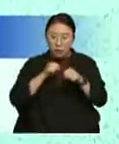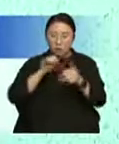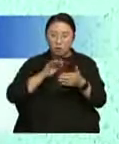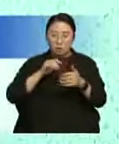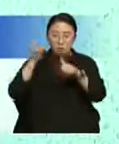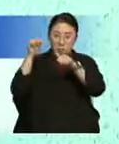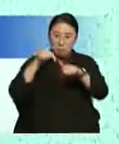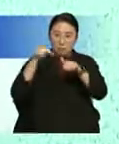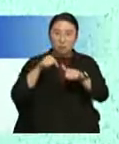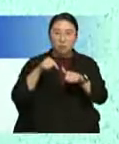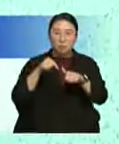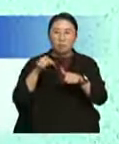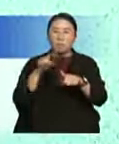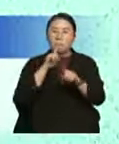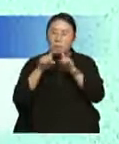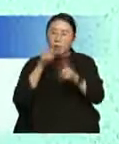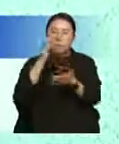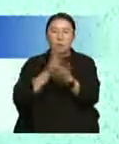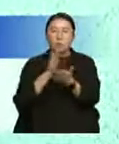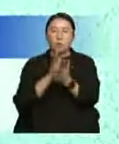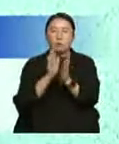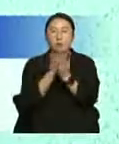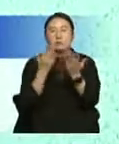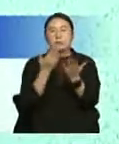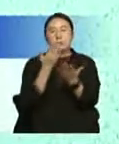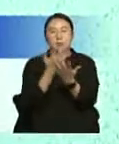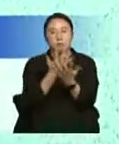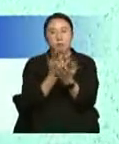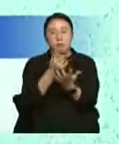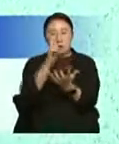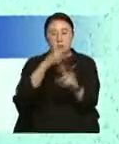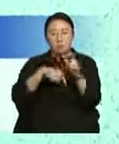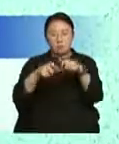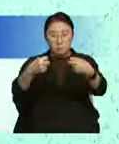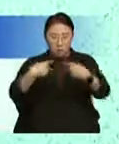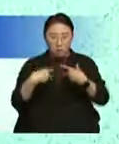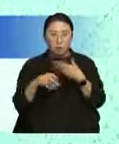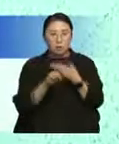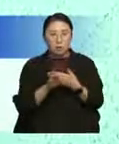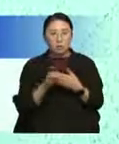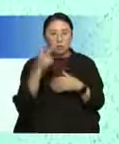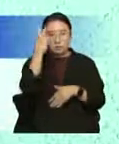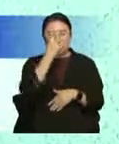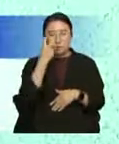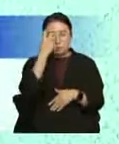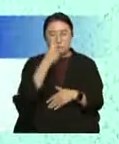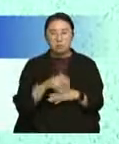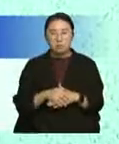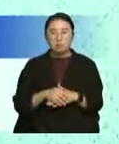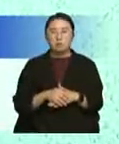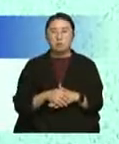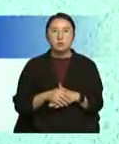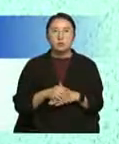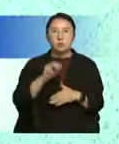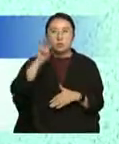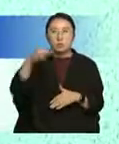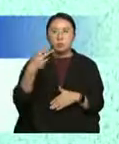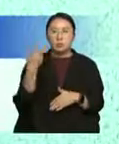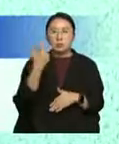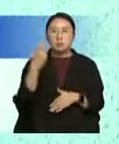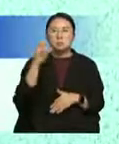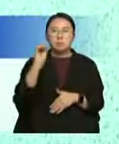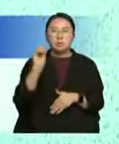하고 했으면은 허다한 것도 말로 안 하고 쪽지라도 하나만 해주라도 다 보상해주는 사람들한테 진짜 아닌가요? 지금